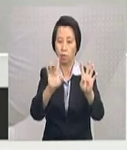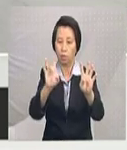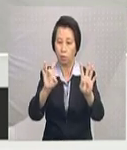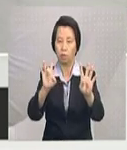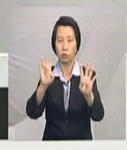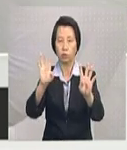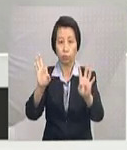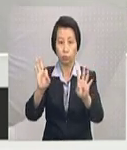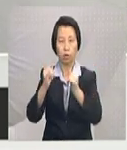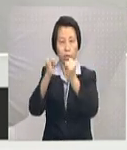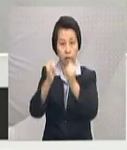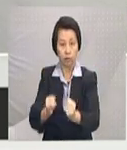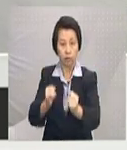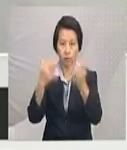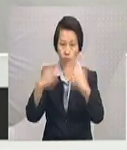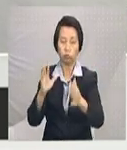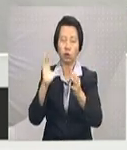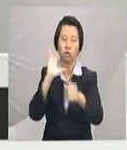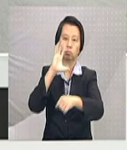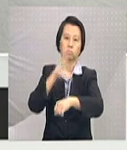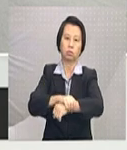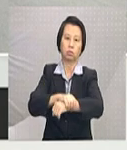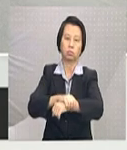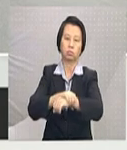4,189 individu telah pun ditahan,